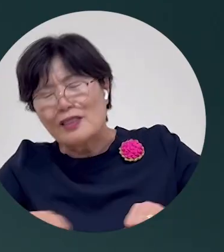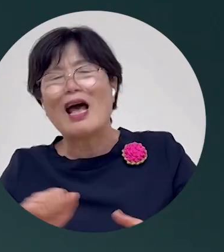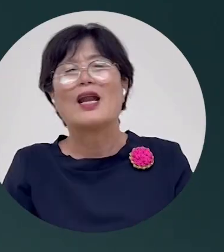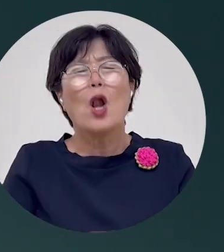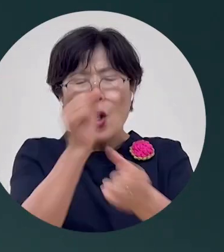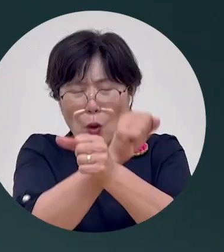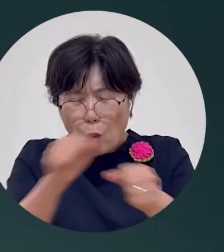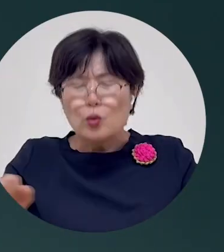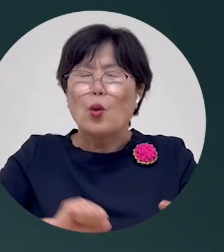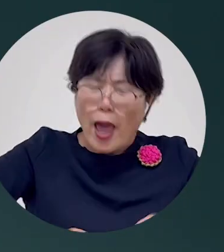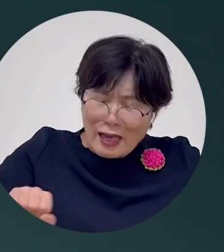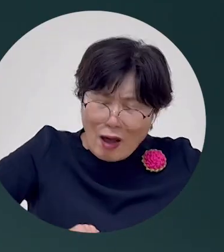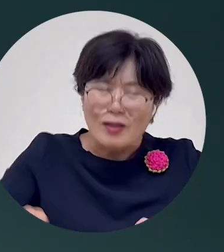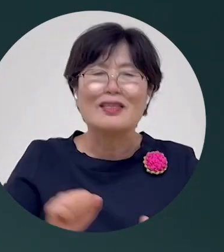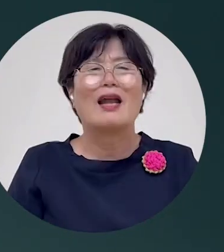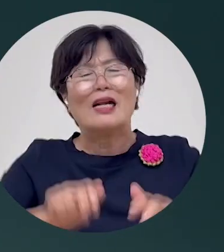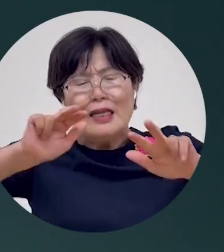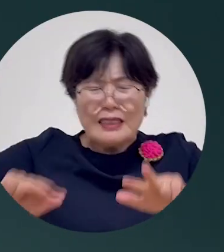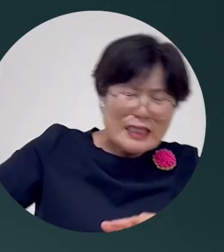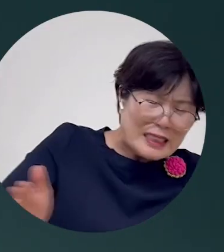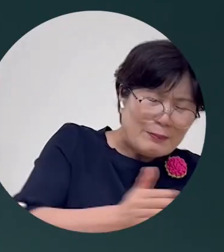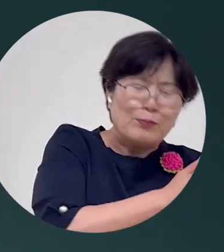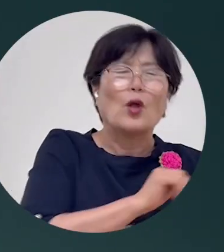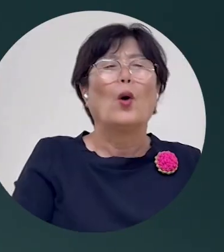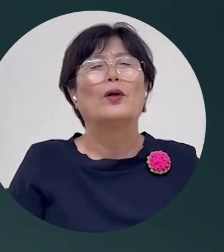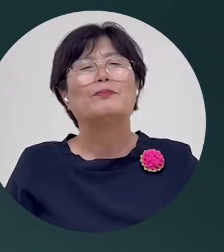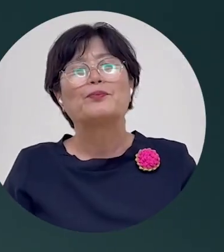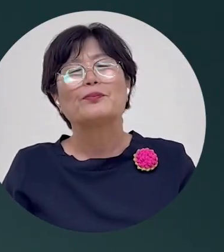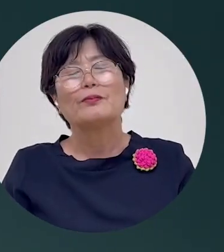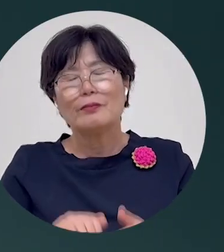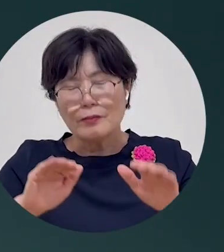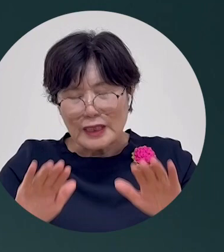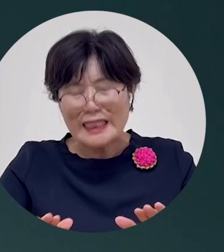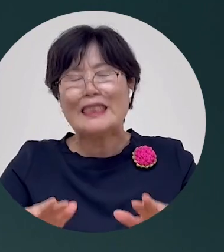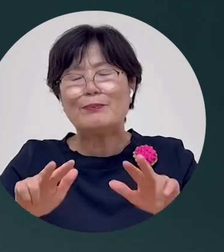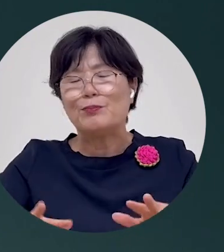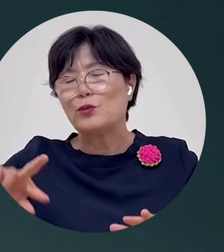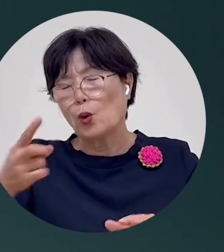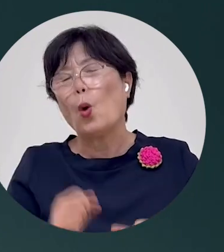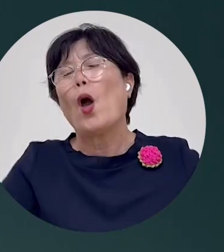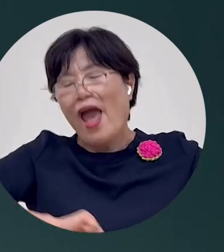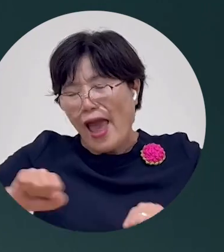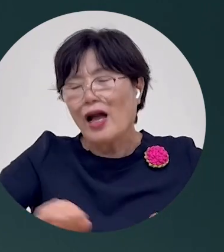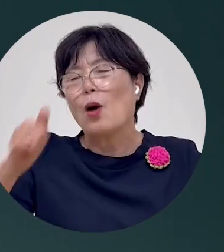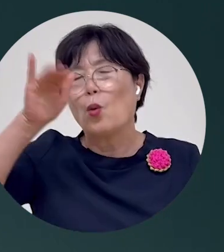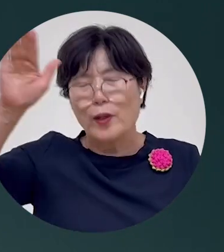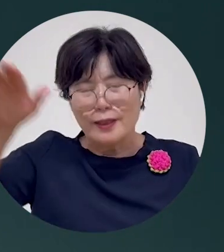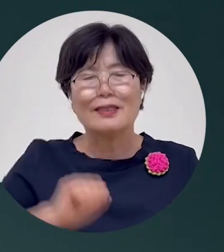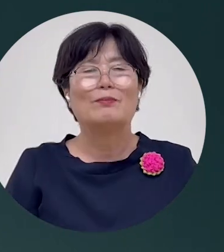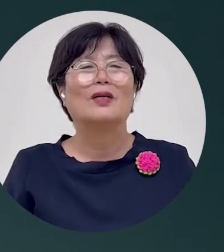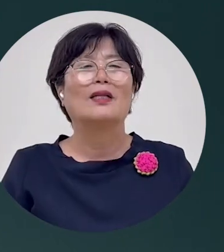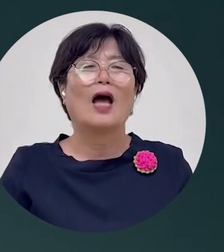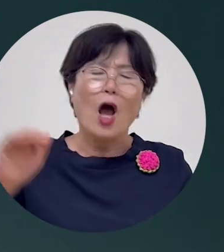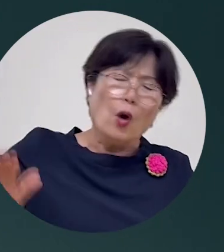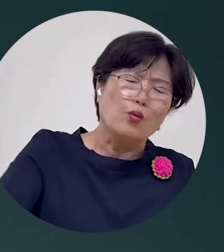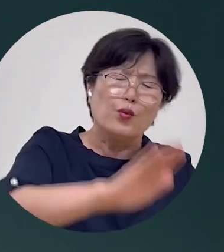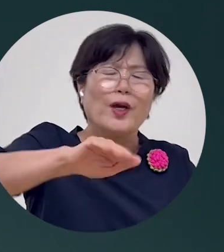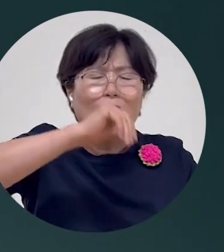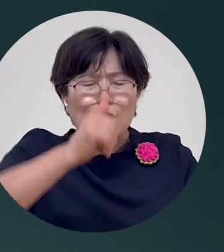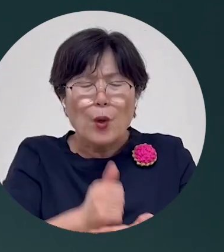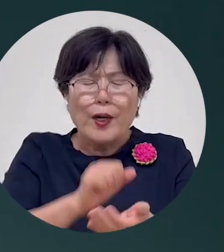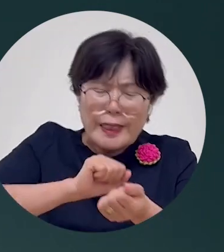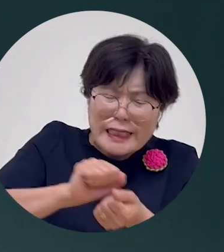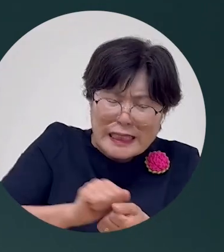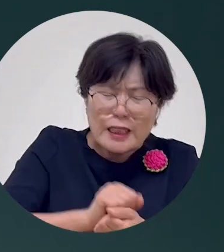역사를 여러분 지금도 행하고 계십니다. 여러분, 지금도 우리의 죄를 씻어주시는